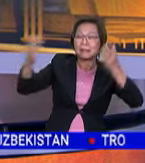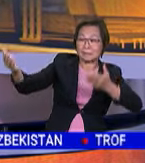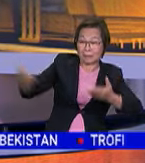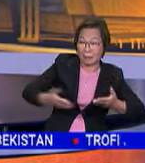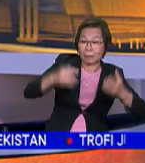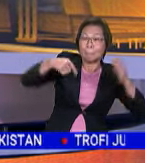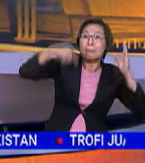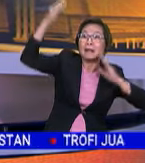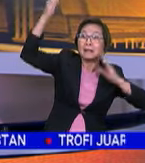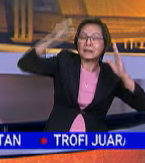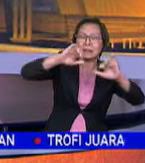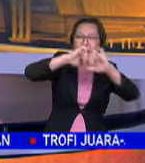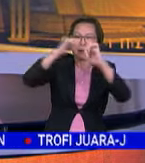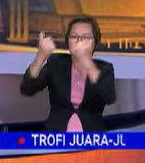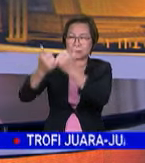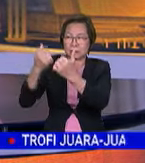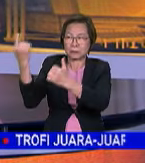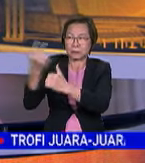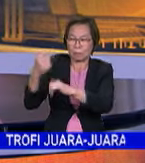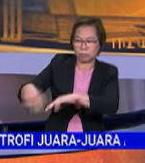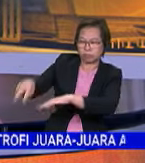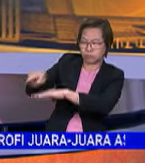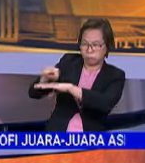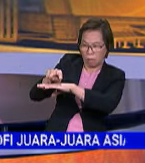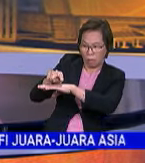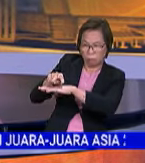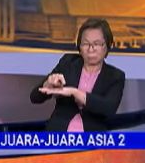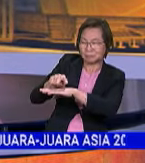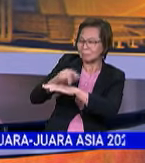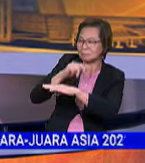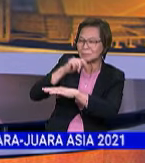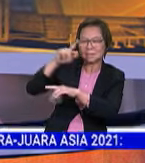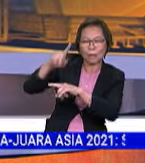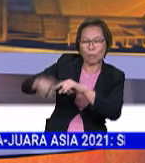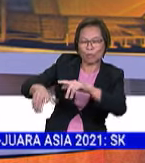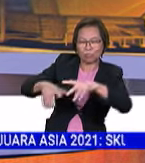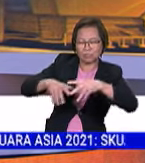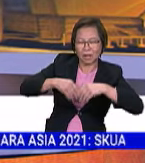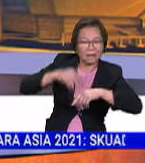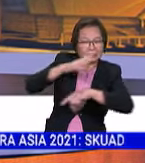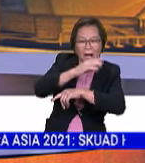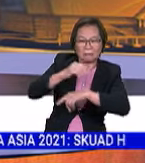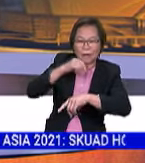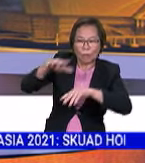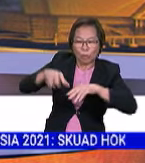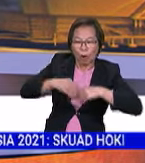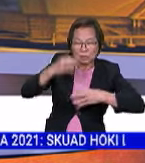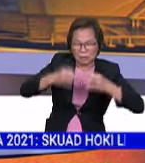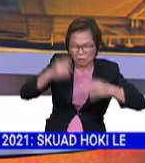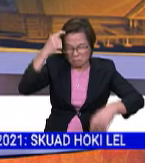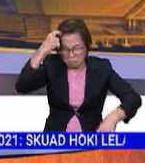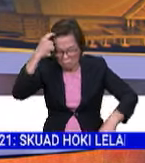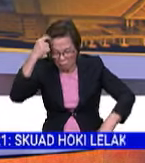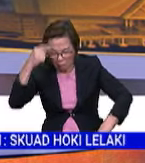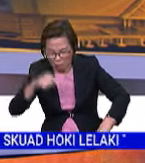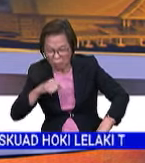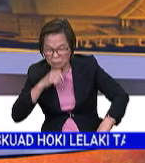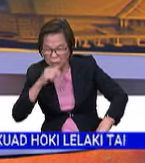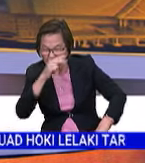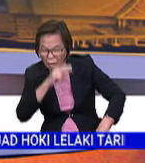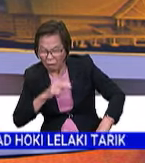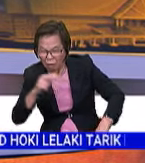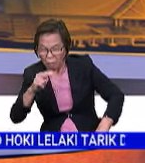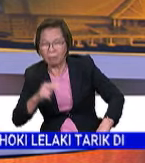kerana agensi berkaitan sentiasa menjalankan pemantauan dan tidak akan berkompromi sekiranya terdapat keraguan mengenai perkara